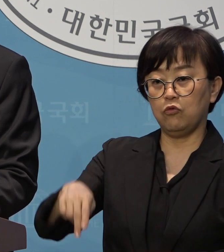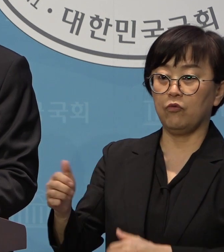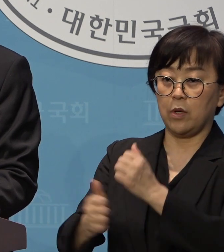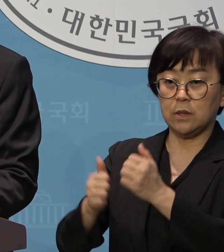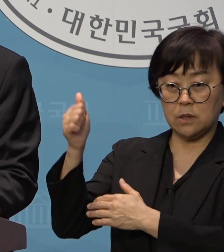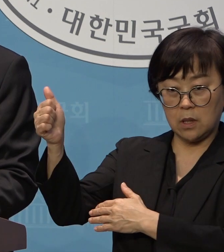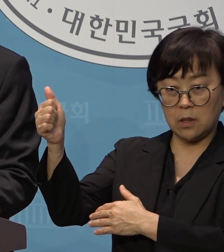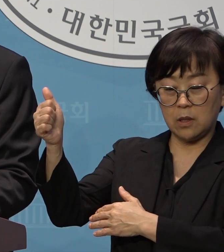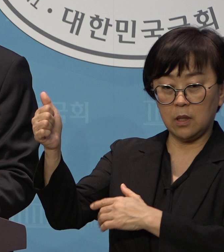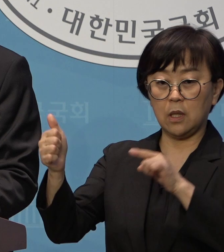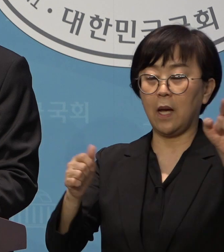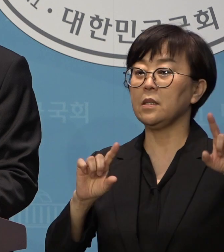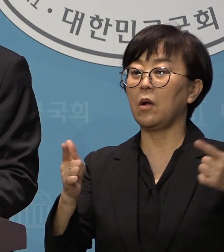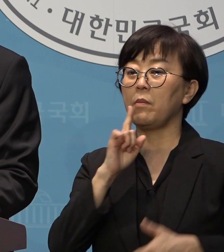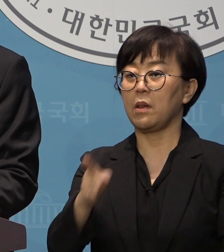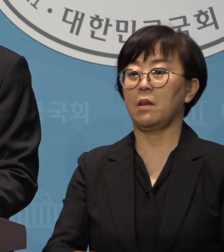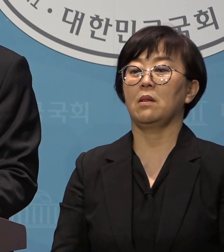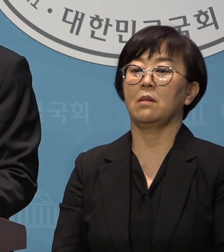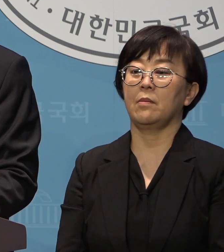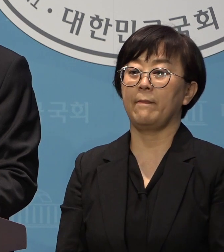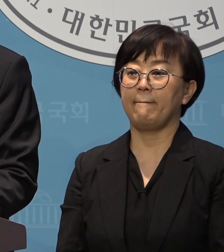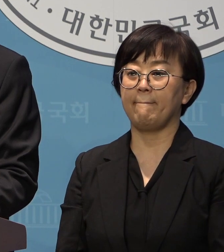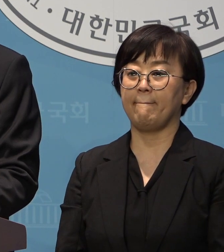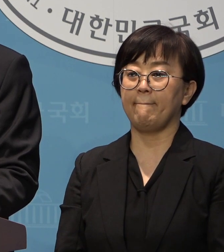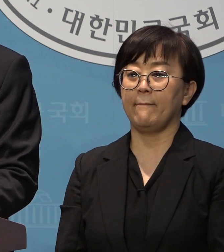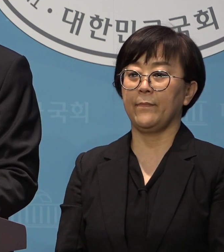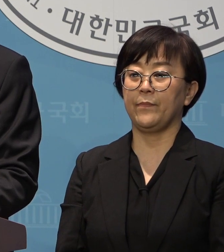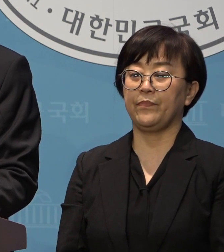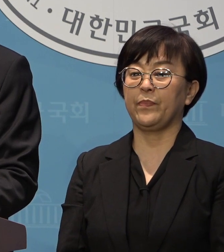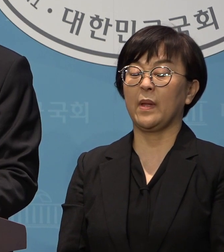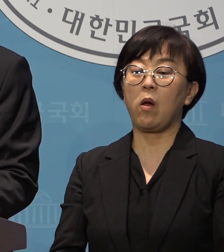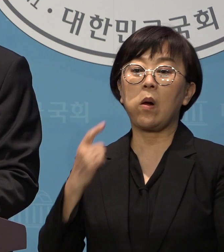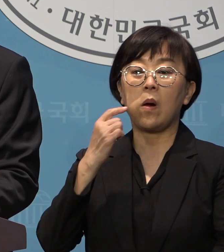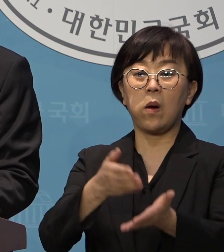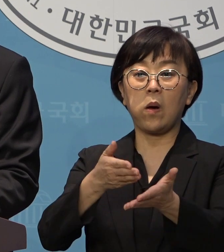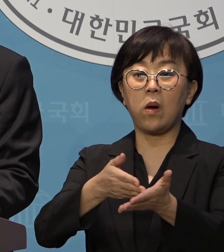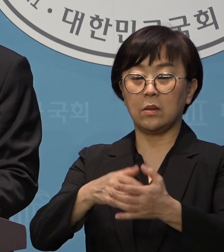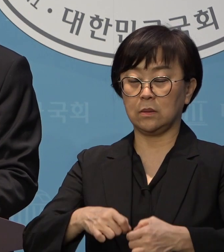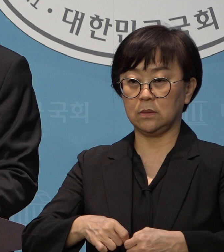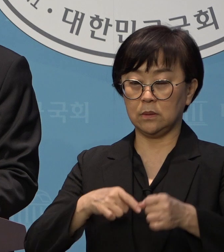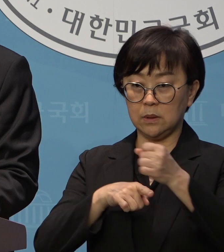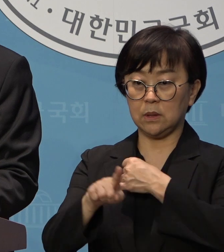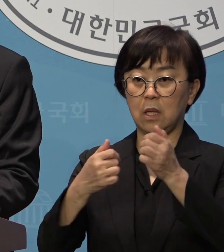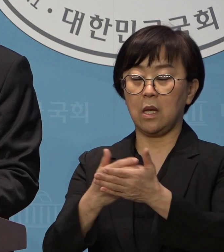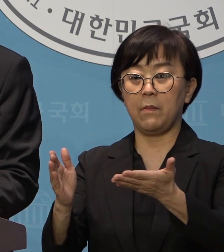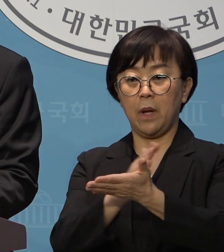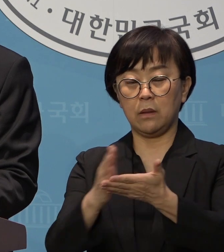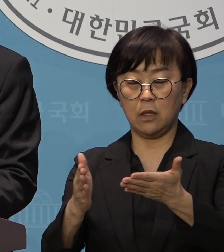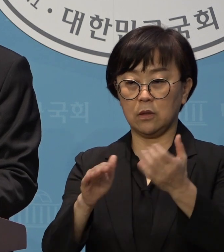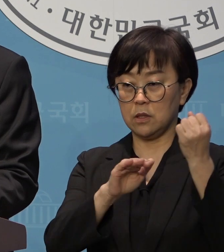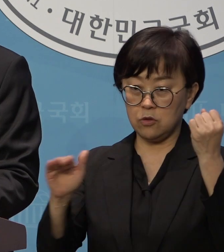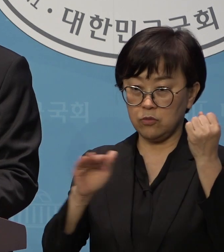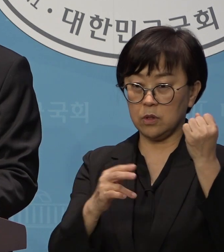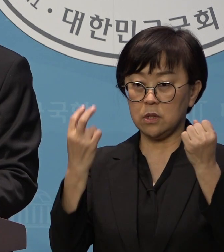위원장은 대상이 아니라고 못 박았습니다. 정작 가짜뉴스의 정의와 판단 기준 그리고